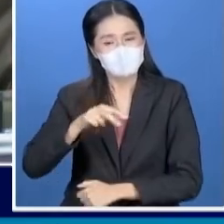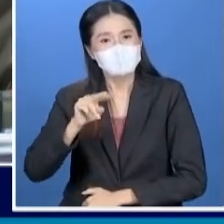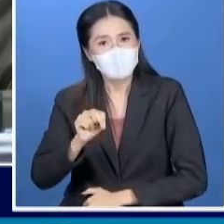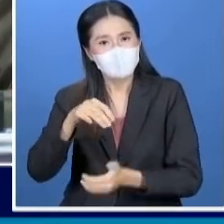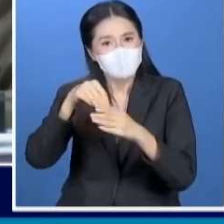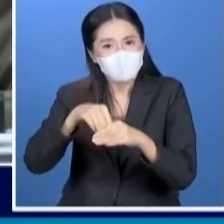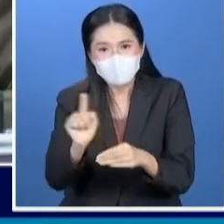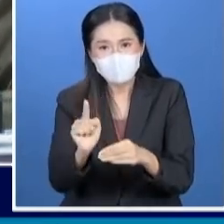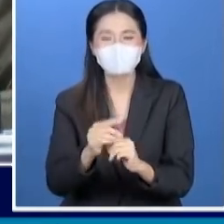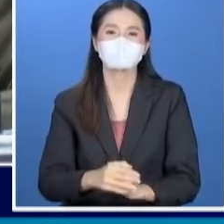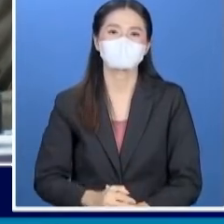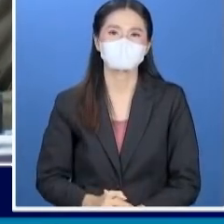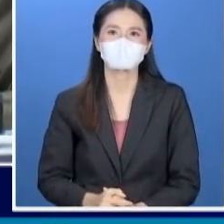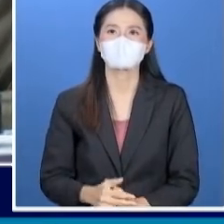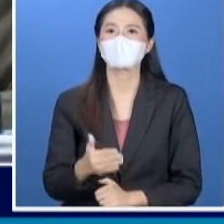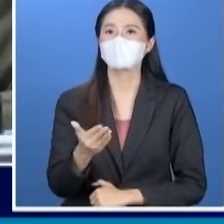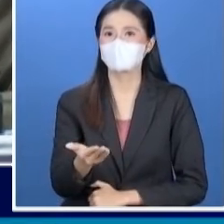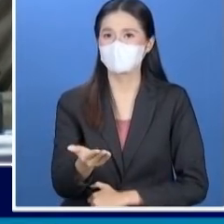รแบบเนี้ยฮะ